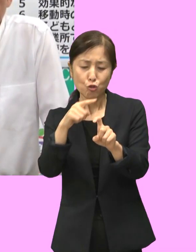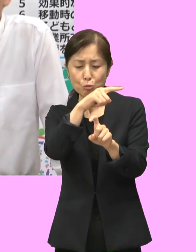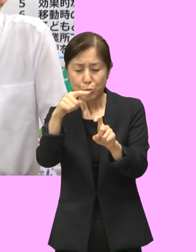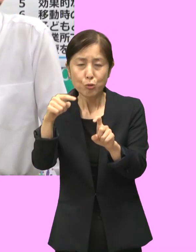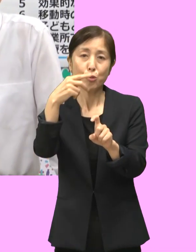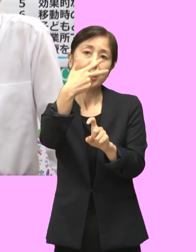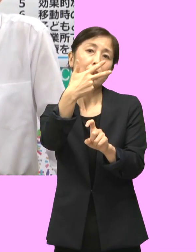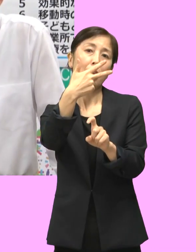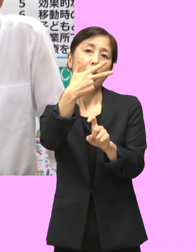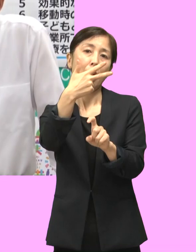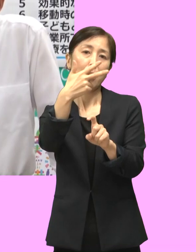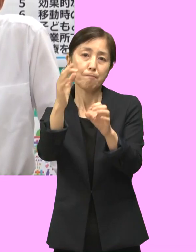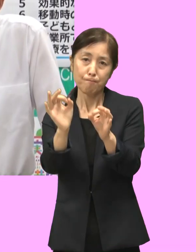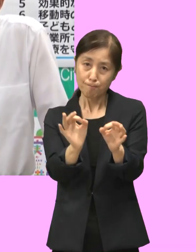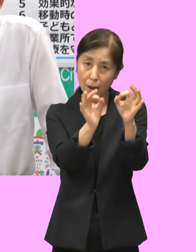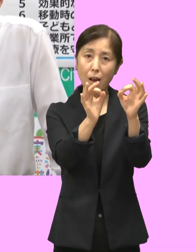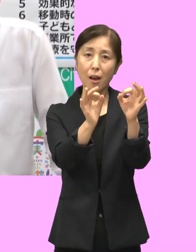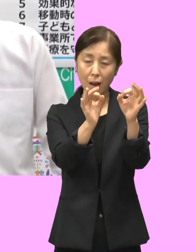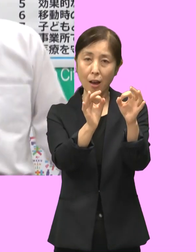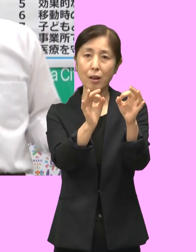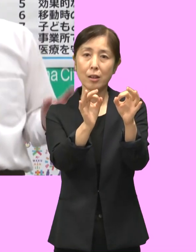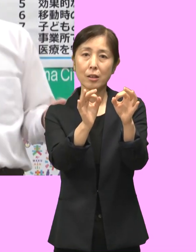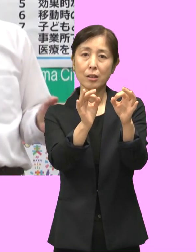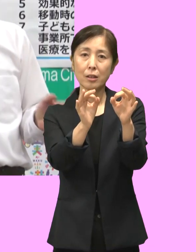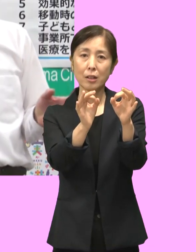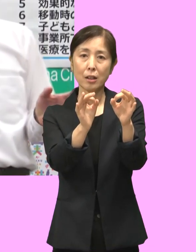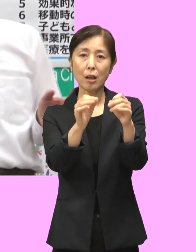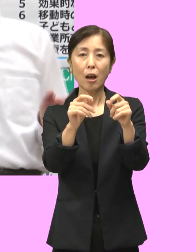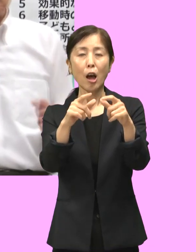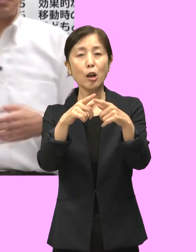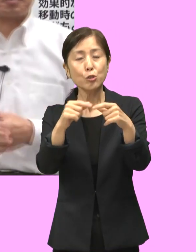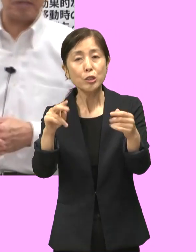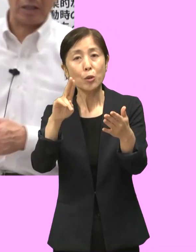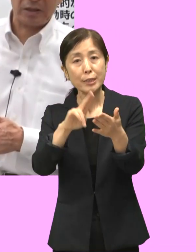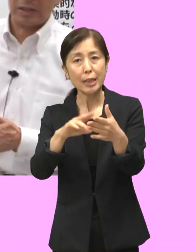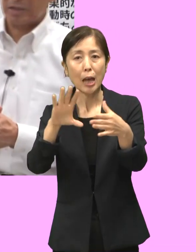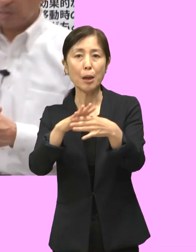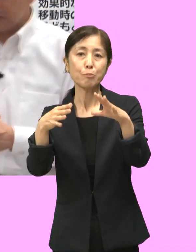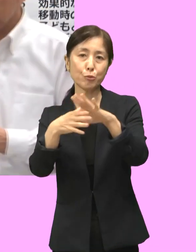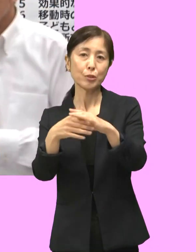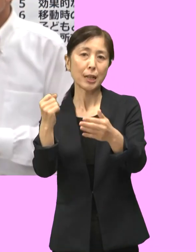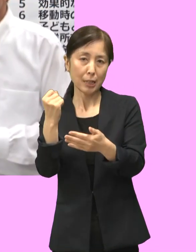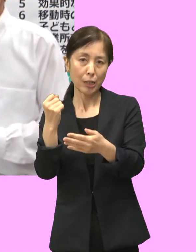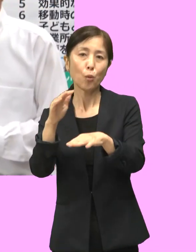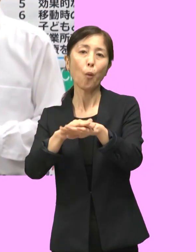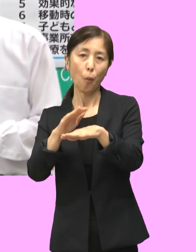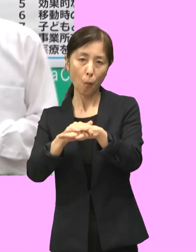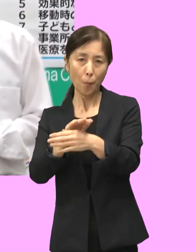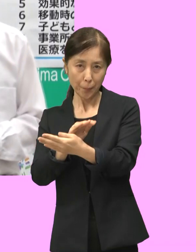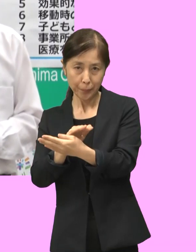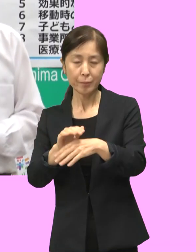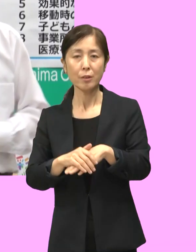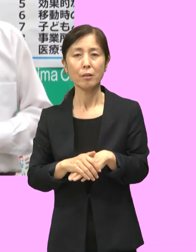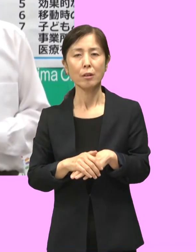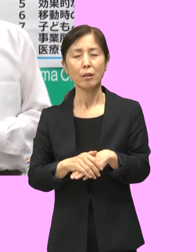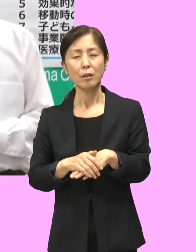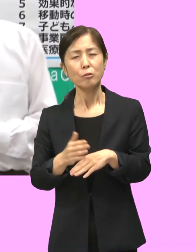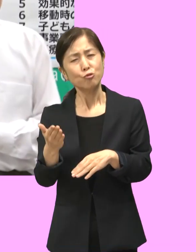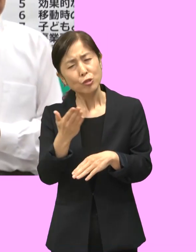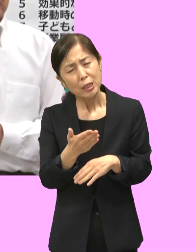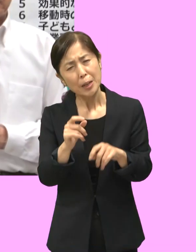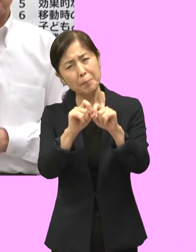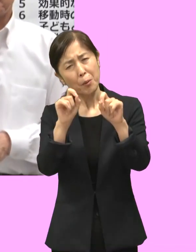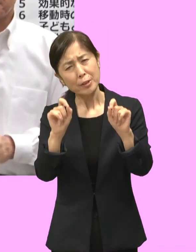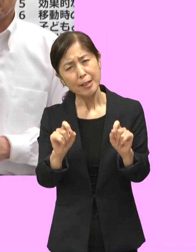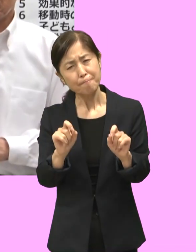助率の加算上げになります。ですから国の指定文化財はそのような形になります。で若干問題なのが